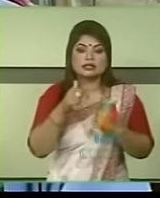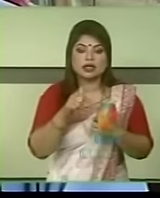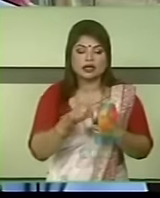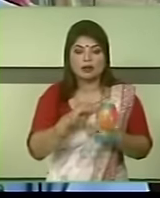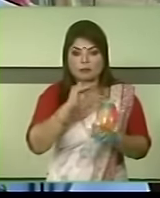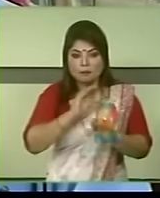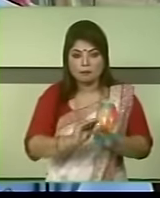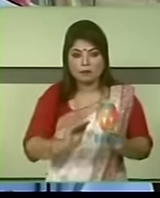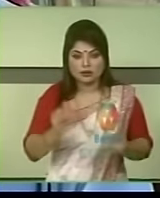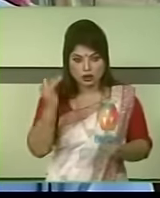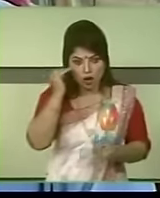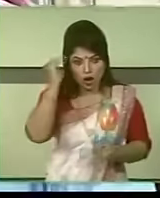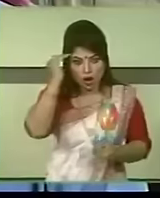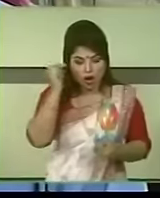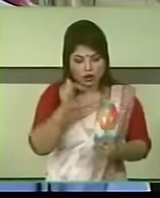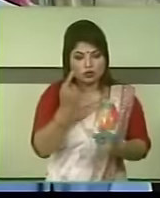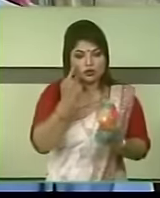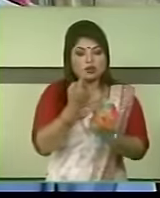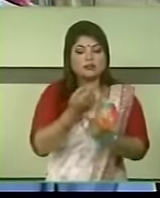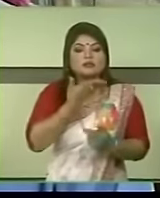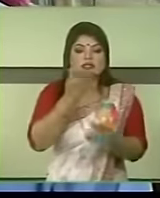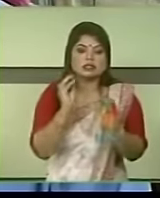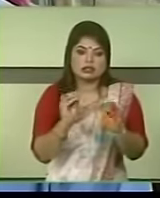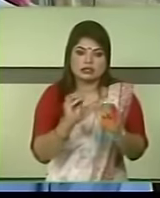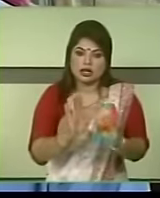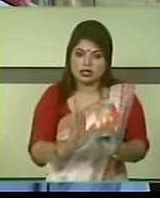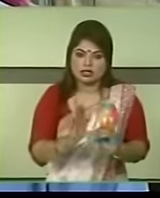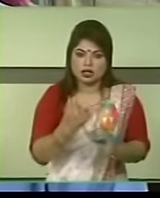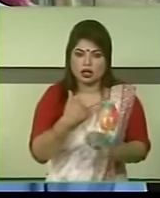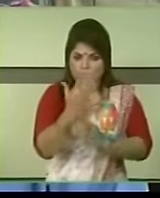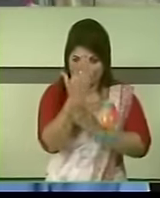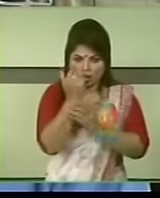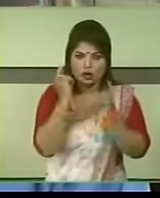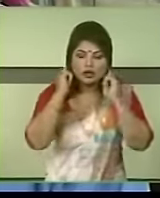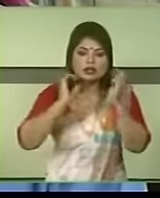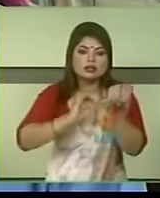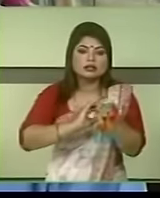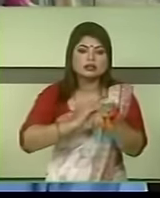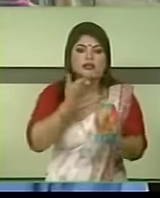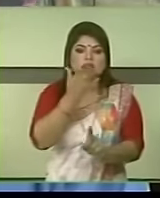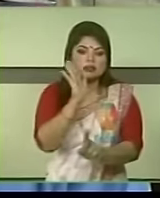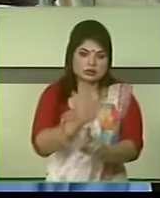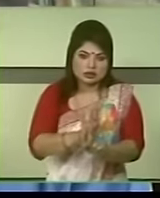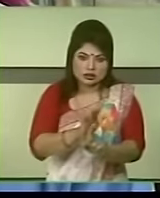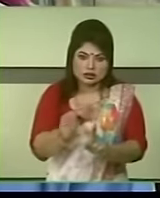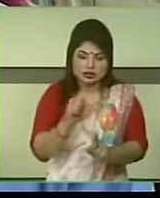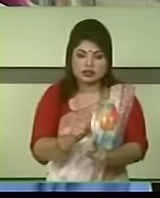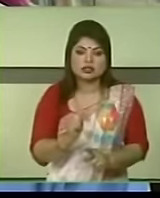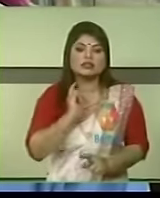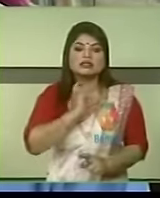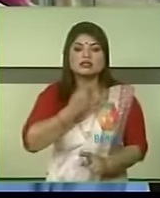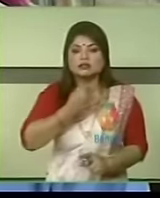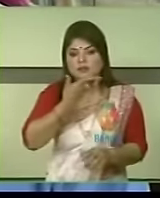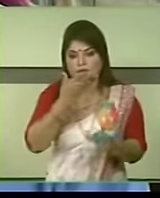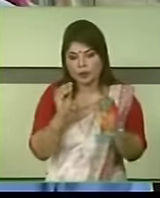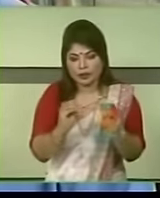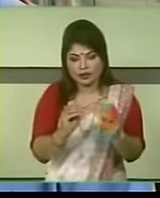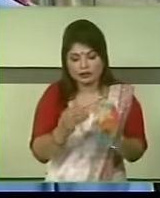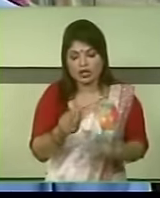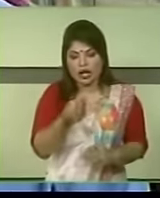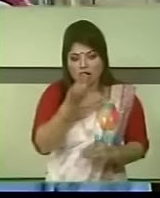নিউরো ডেভেলপমেন্টাল ডিসএবিলিটি একটা হচ্ছে, যেখানে চিকিৎসা ব্যবস্থা, প্রশিক্ষণ ব্যবস্থা, থাকা খাওয়ার ব্যবস্থা